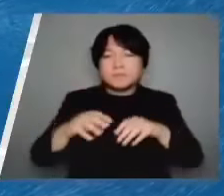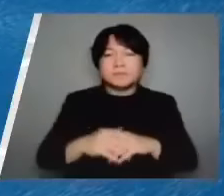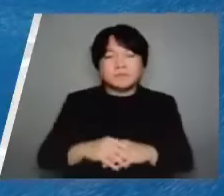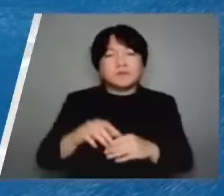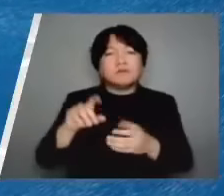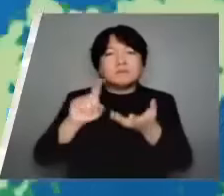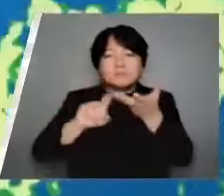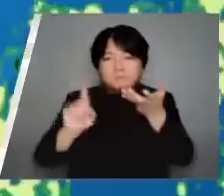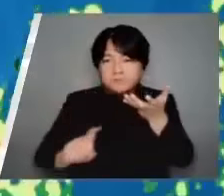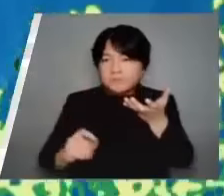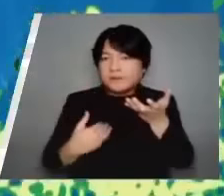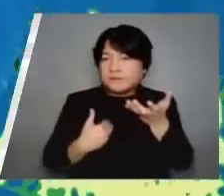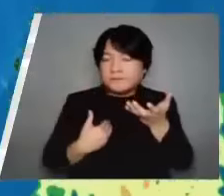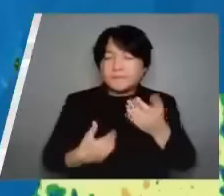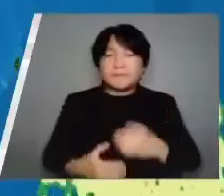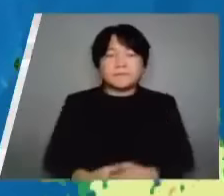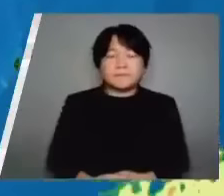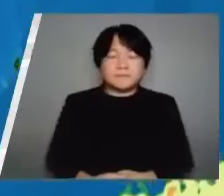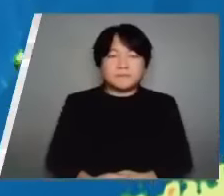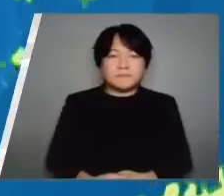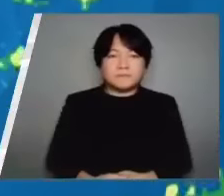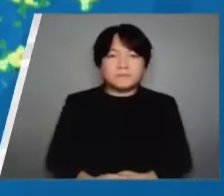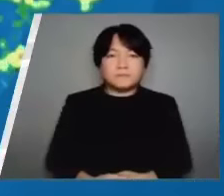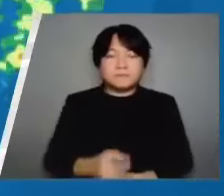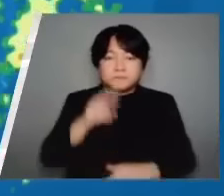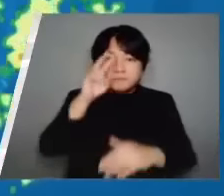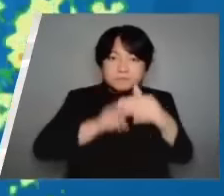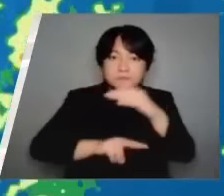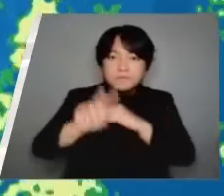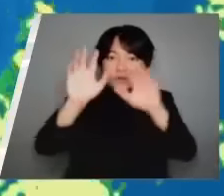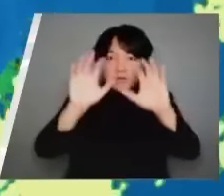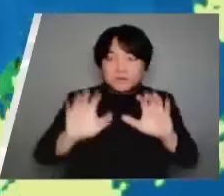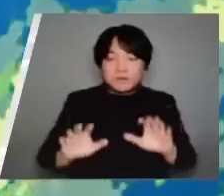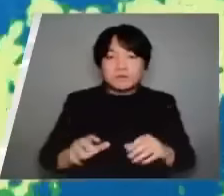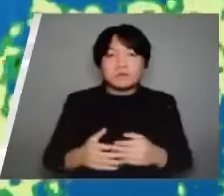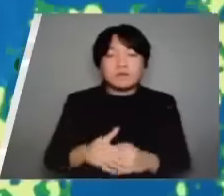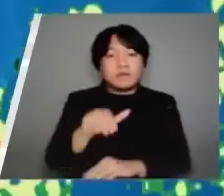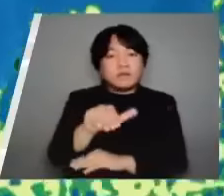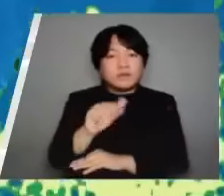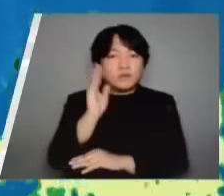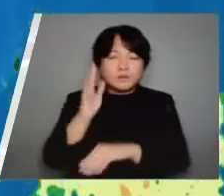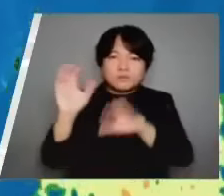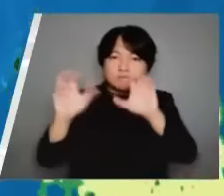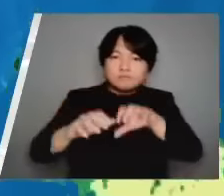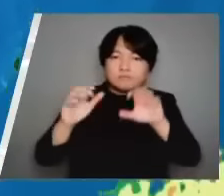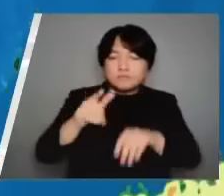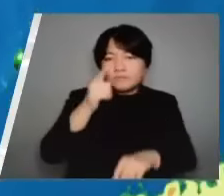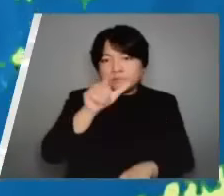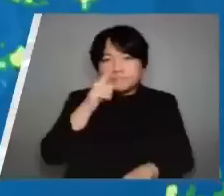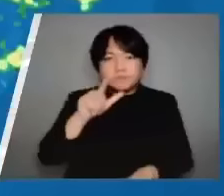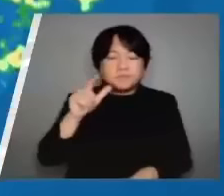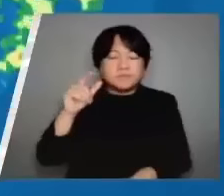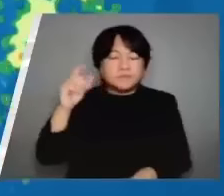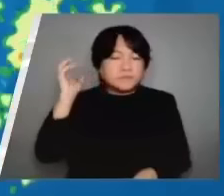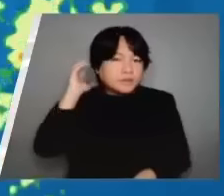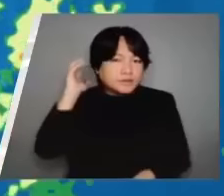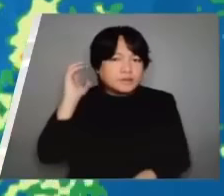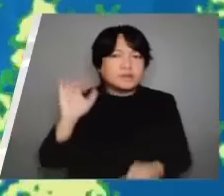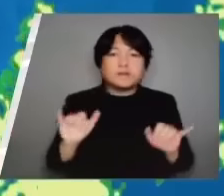thunderstorms base sa datos ng Metro weather mataas ang tansa ng ulan sa hapon sa halos buong Luzon at Mindanao pati na sa ilang bahagi ng